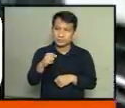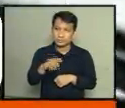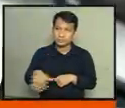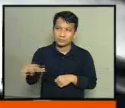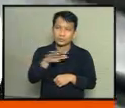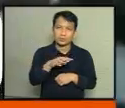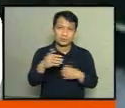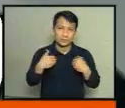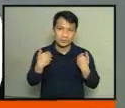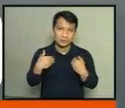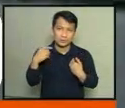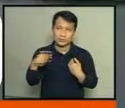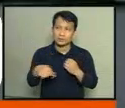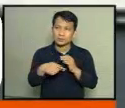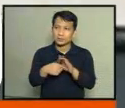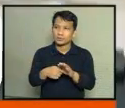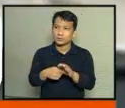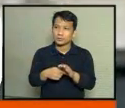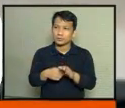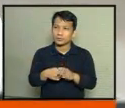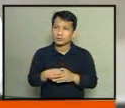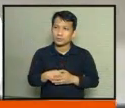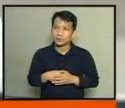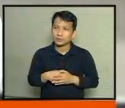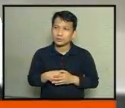ng kabataan ay amin pong